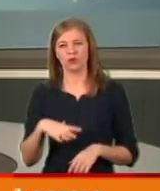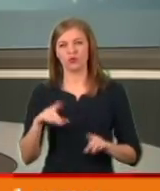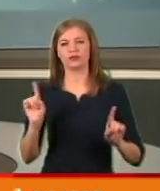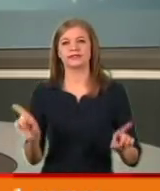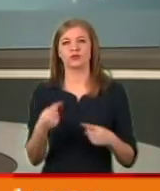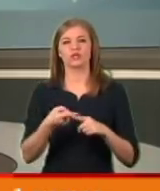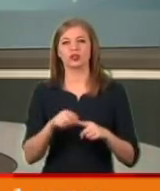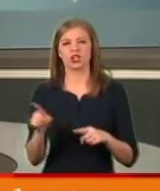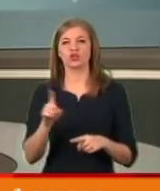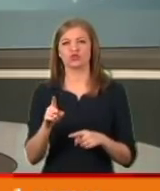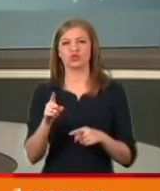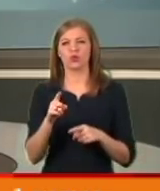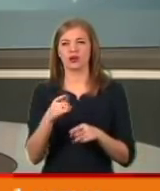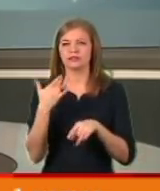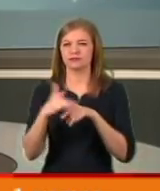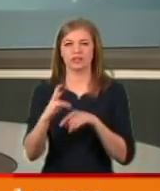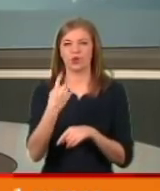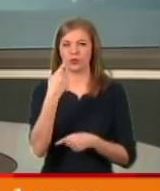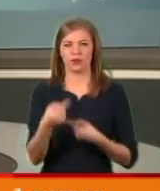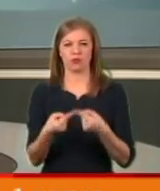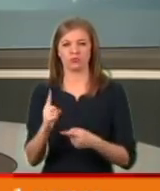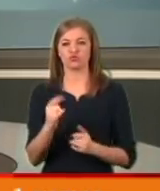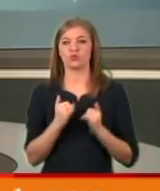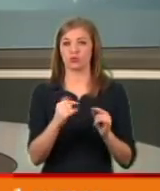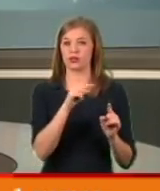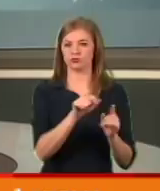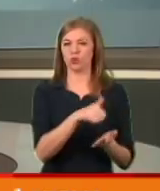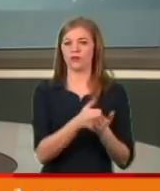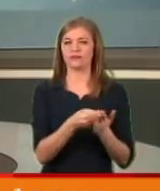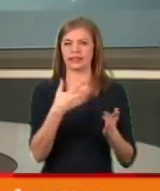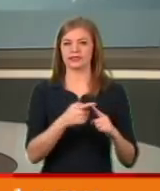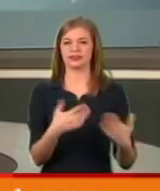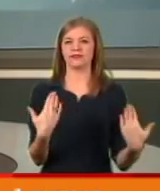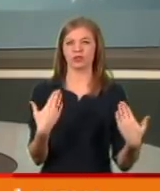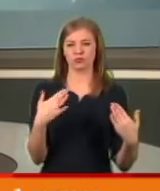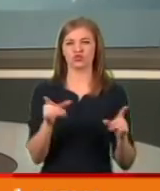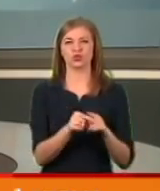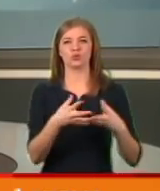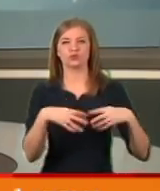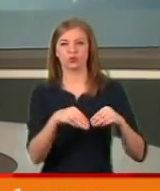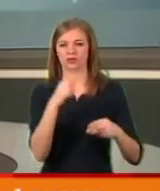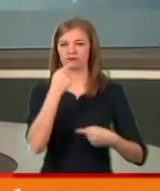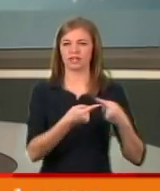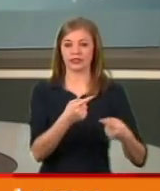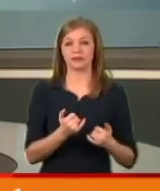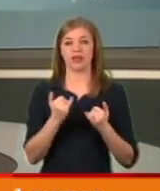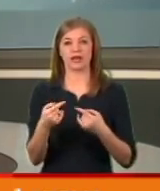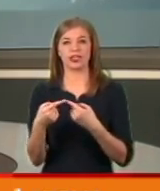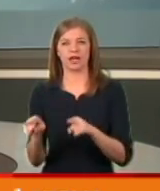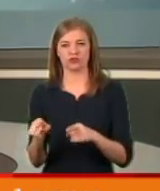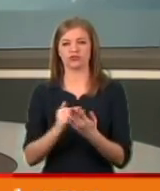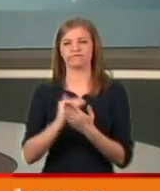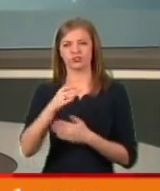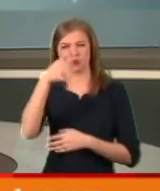відроджувати те, що викорінювали не одне покоління. Чому для них головна цінність – це відпочинок із родиною і традиції, а для інших –